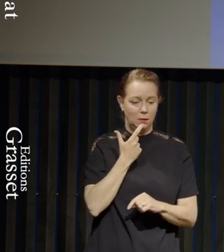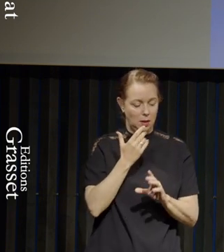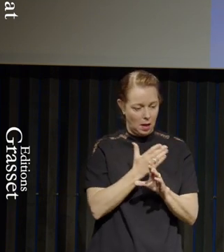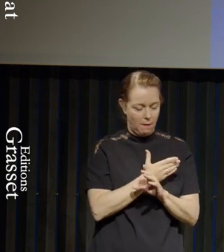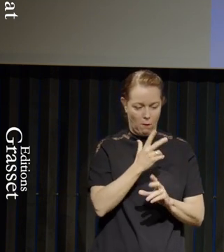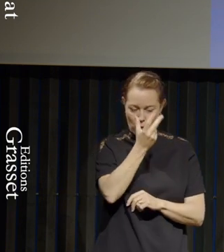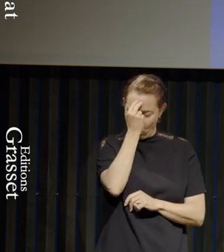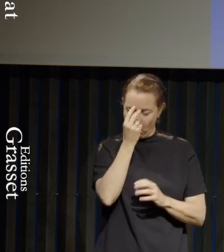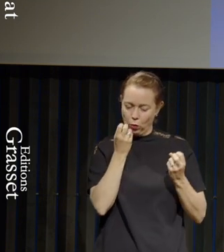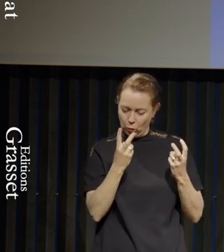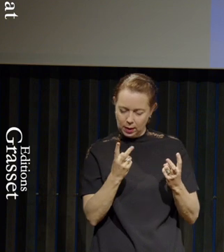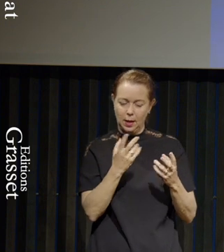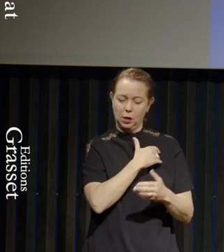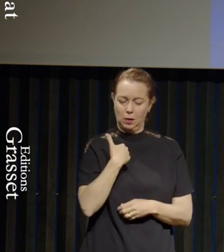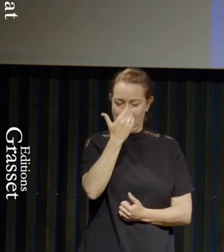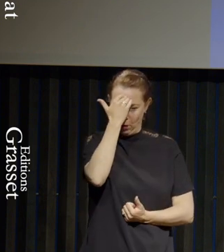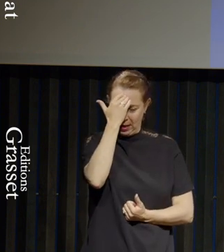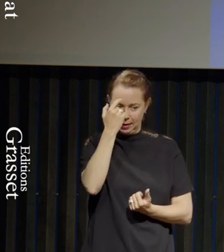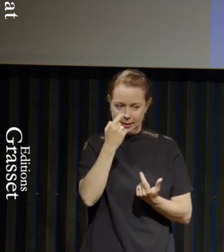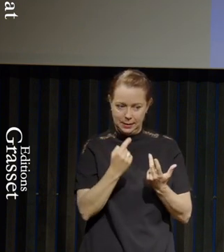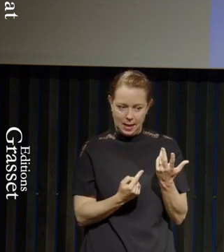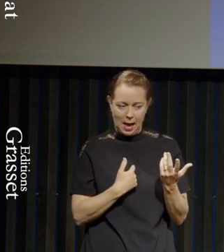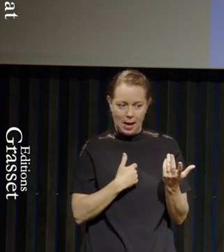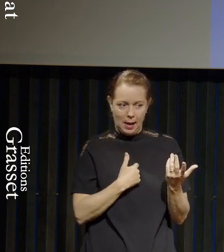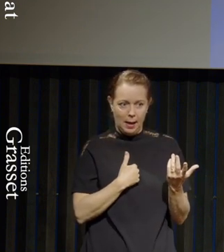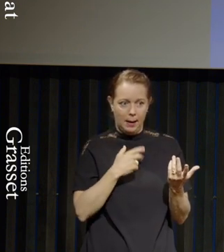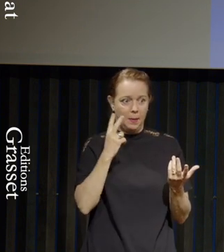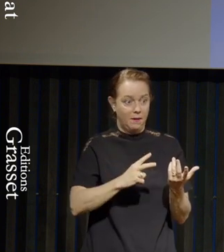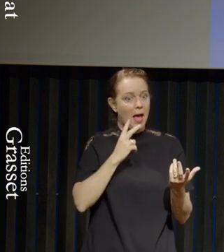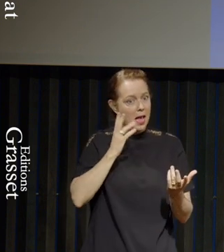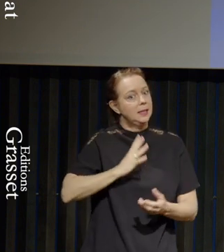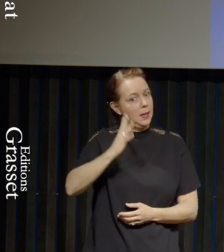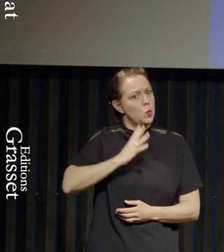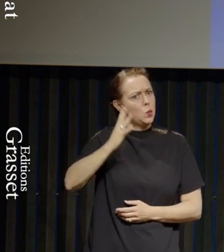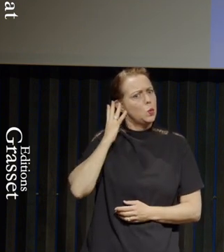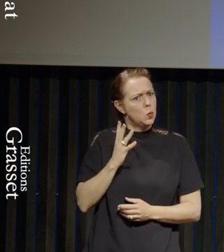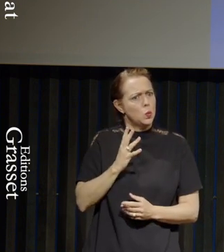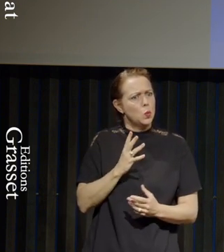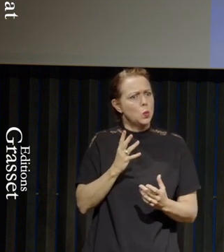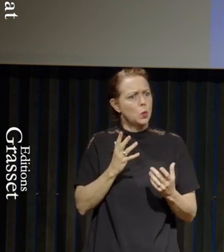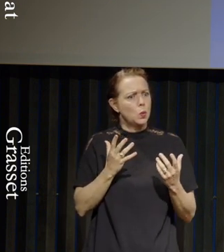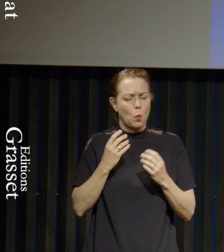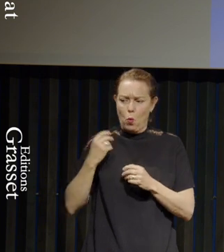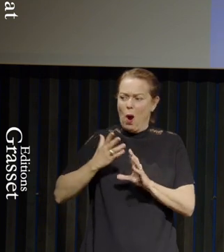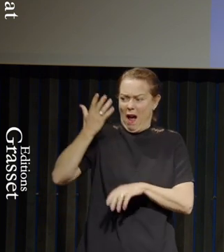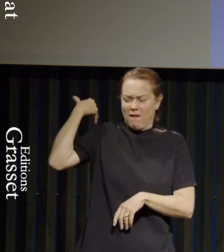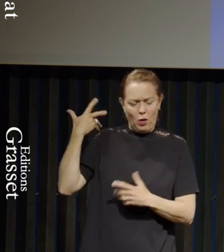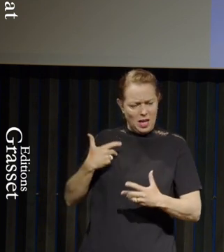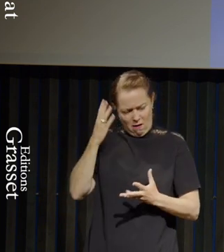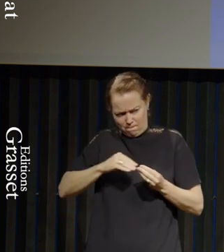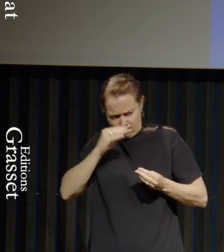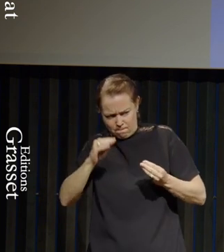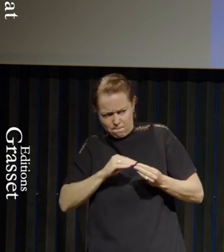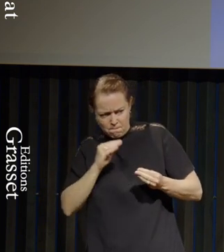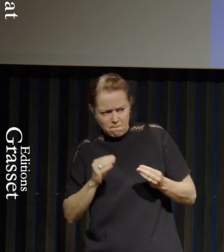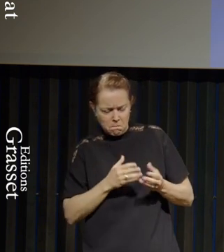mentale pour aborder cette question qui est en fait très ancienne, qui traverse toutes les périodes, dont chacun a